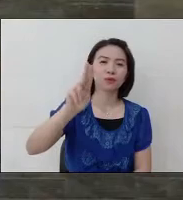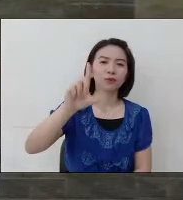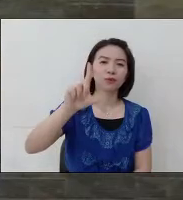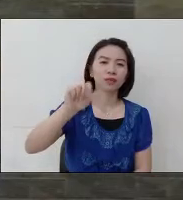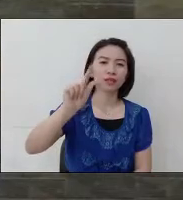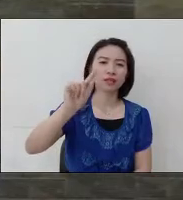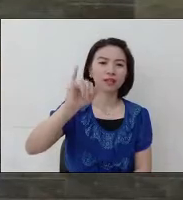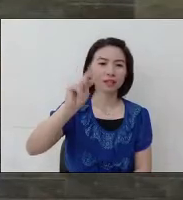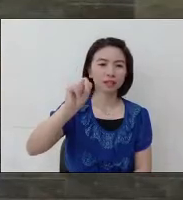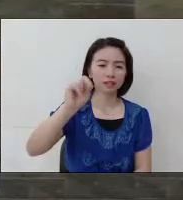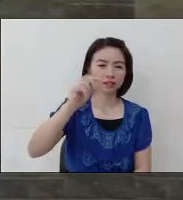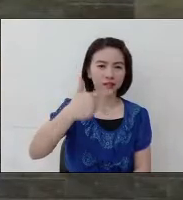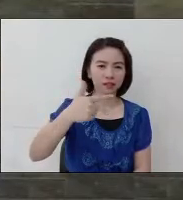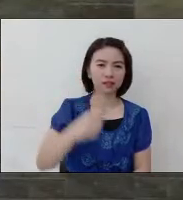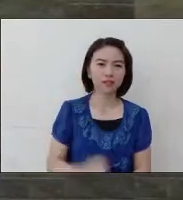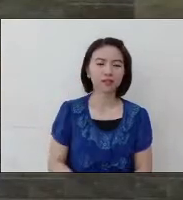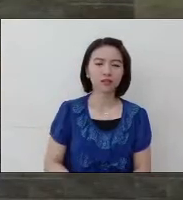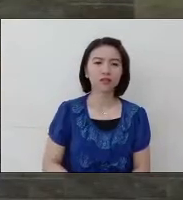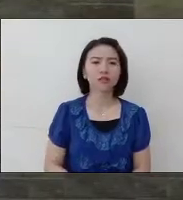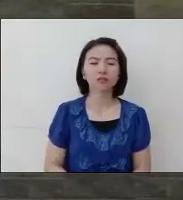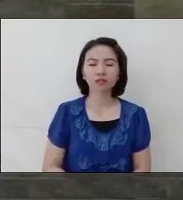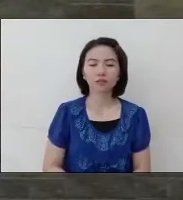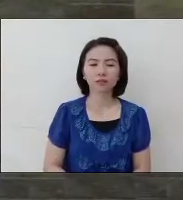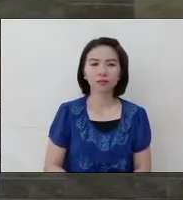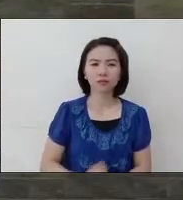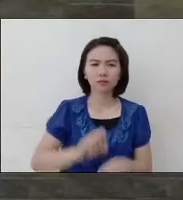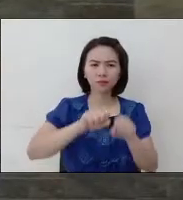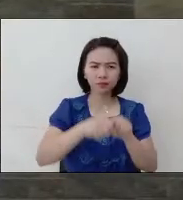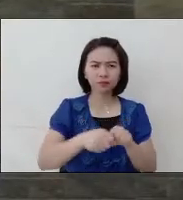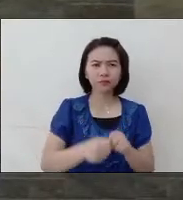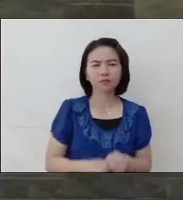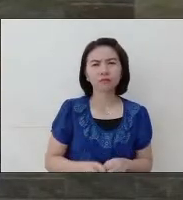Ha? So wala hong imagine